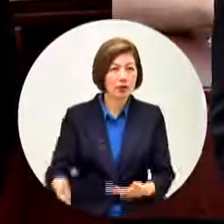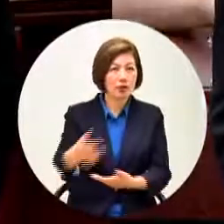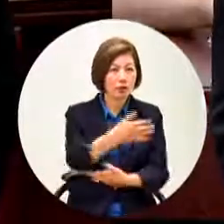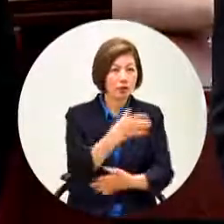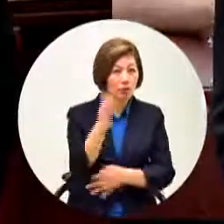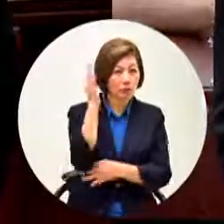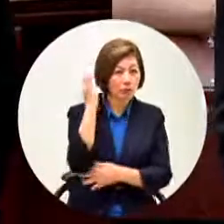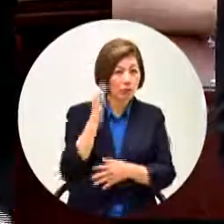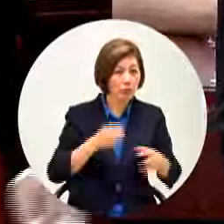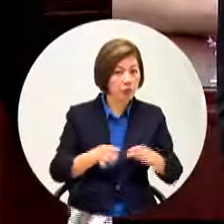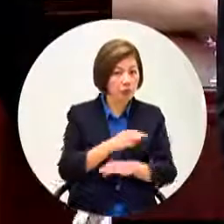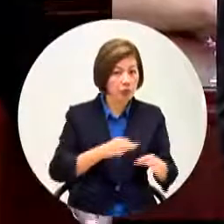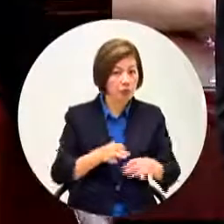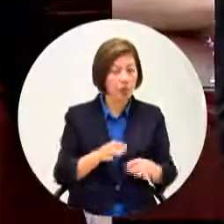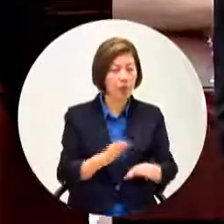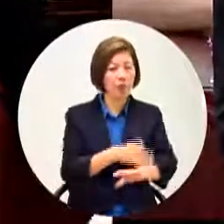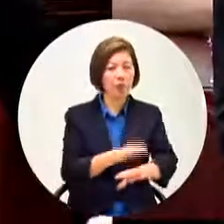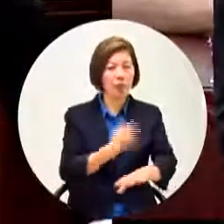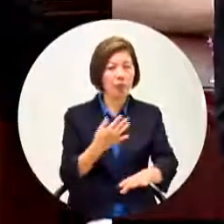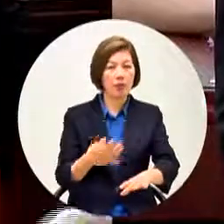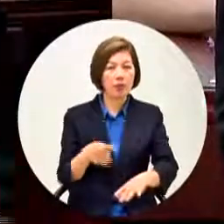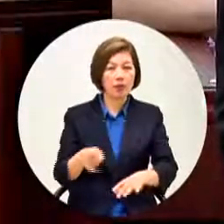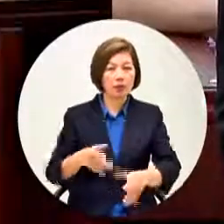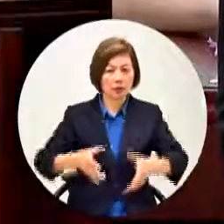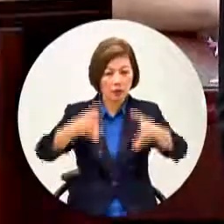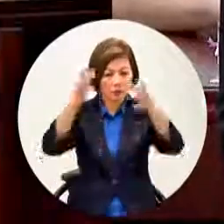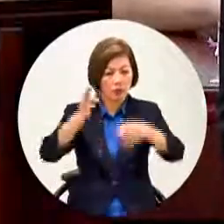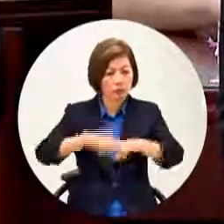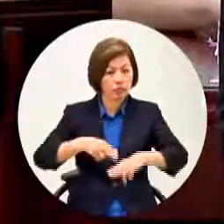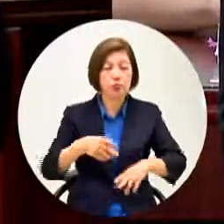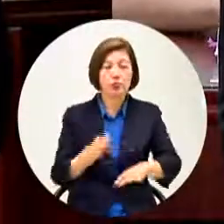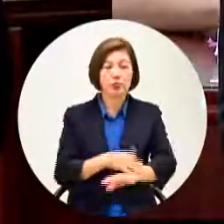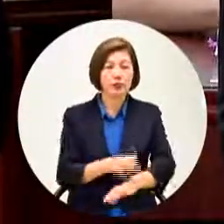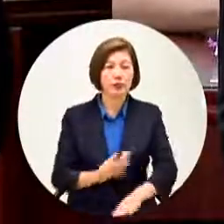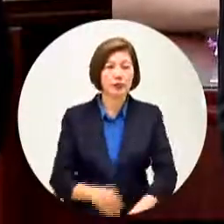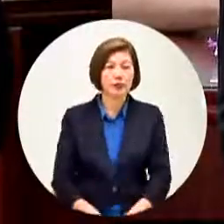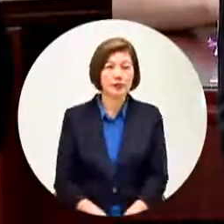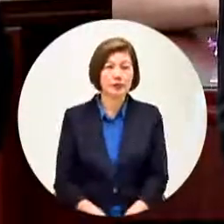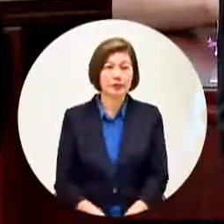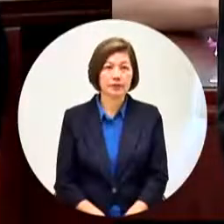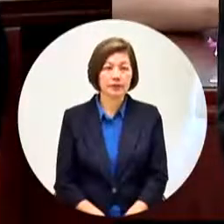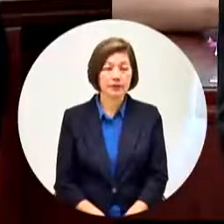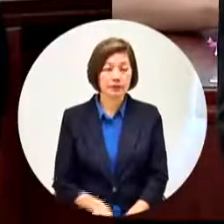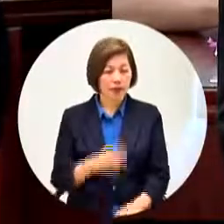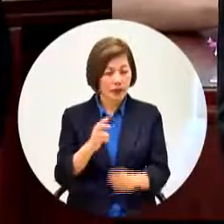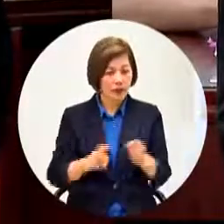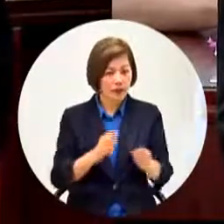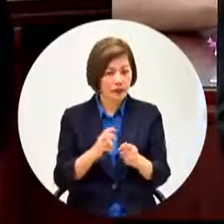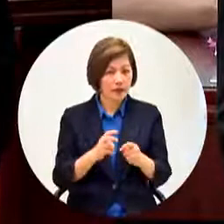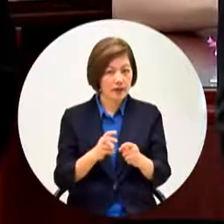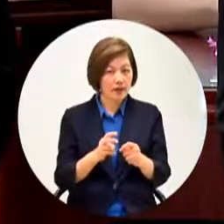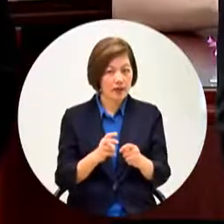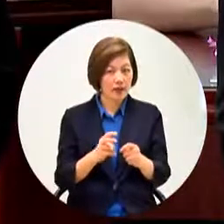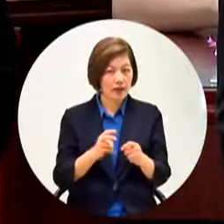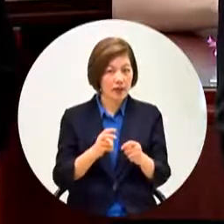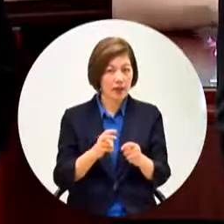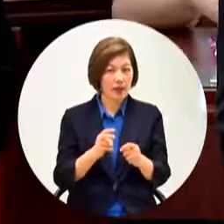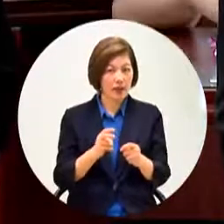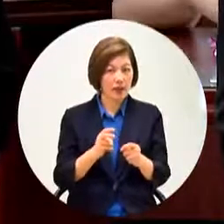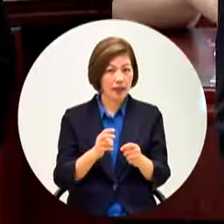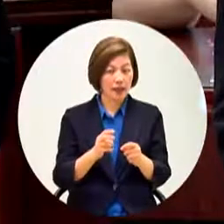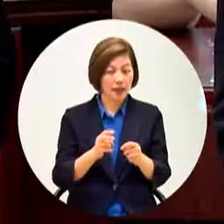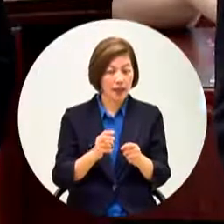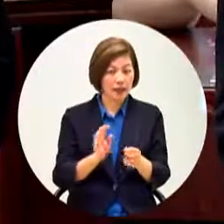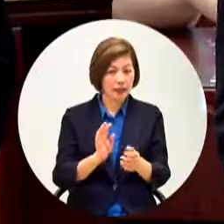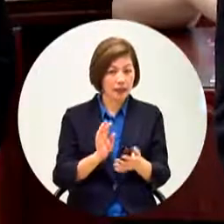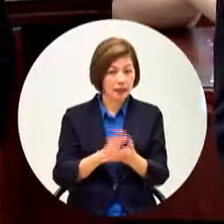嘛。 未。 吼，啊，即马即二十年是未来签是要阁签继续二十年，